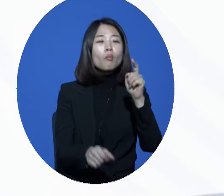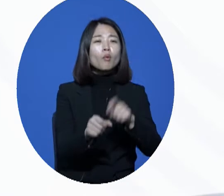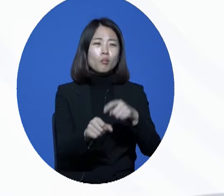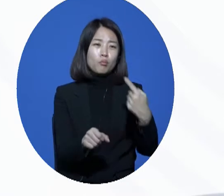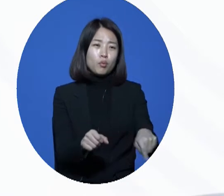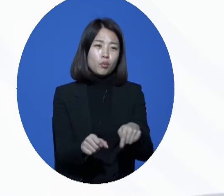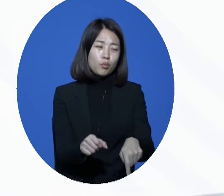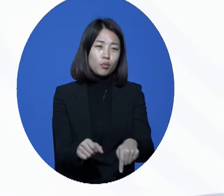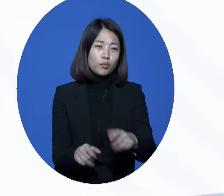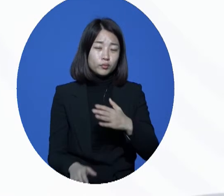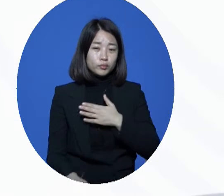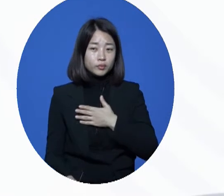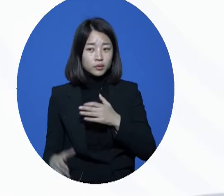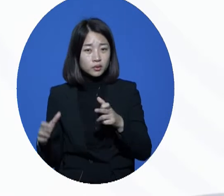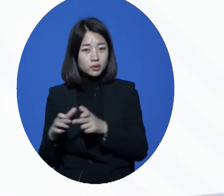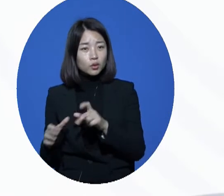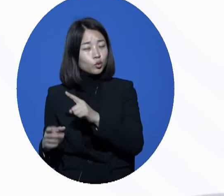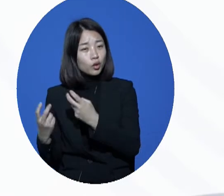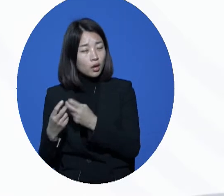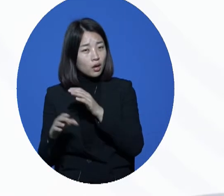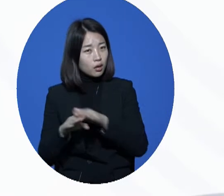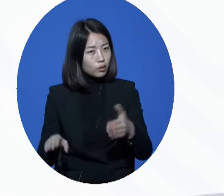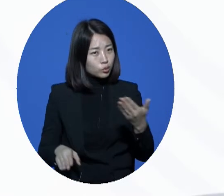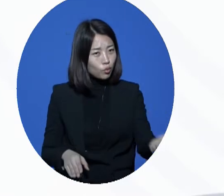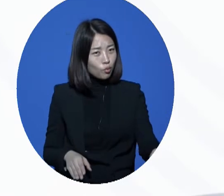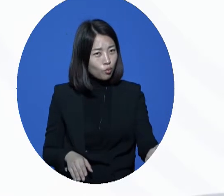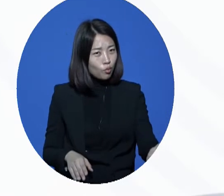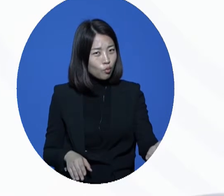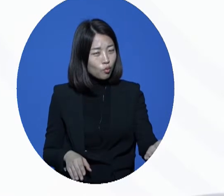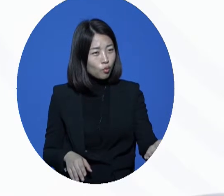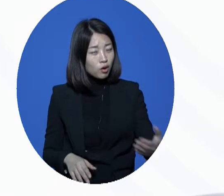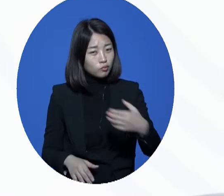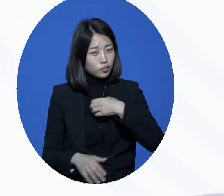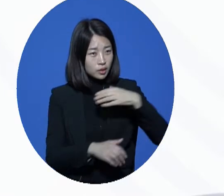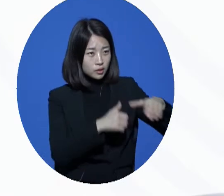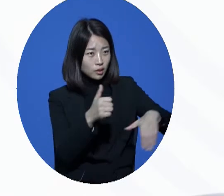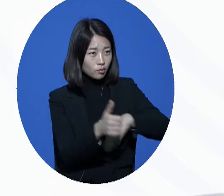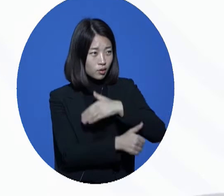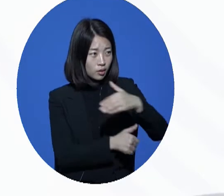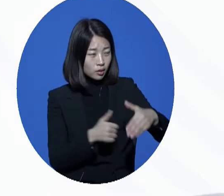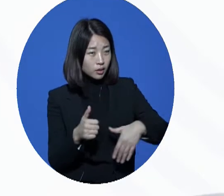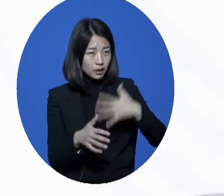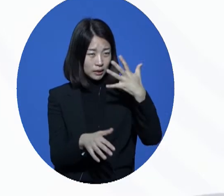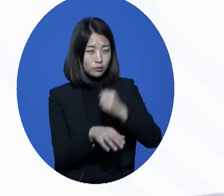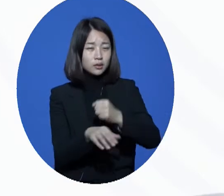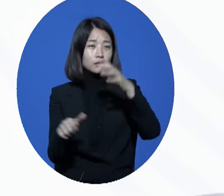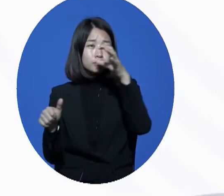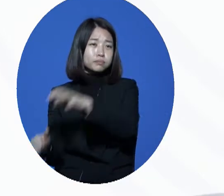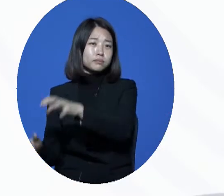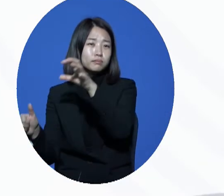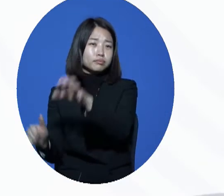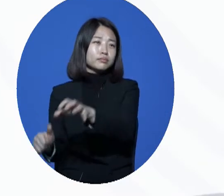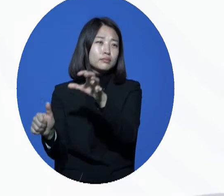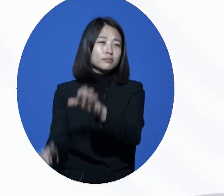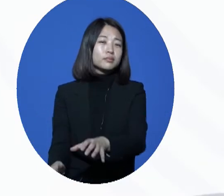그에 합당한 우리의 자세와 태도는 어때야 되는지에 대한 논의를 위기 상황이라는 이유로 다 부차적인 걸로 밀어버렸습니다.